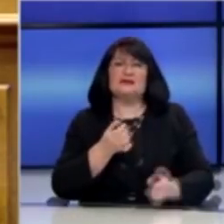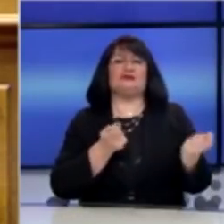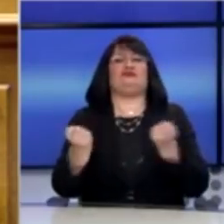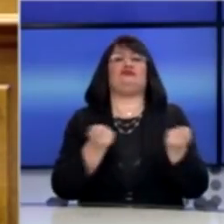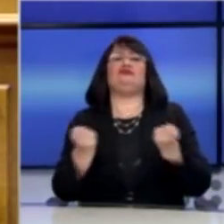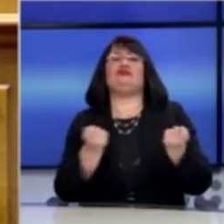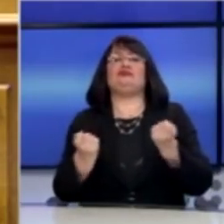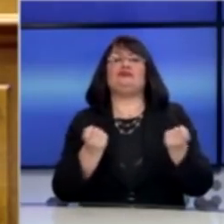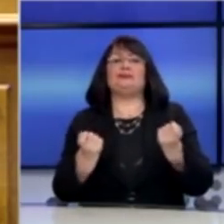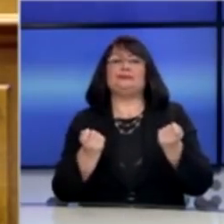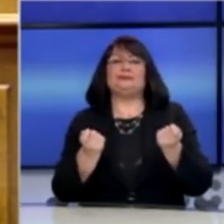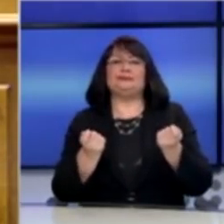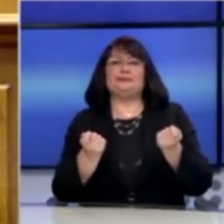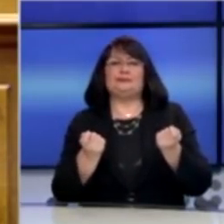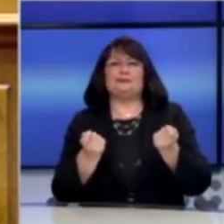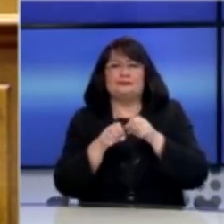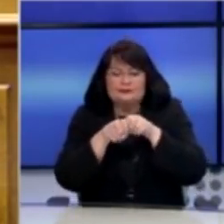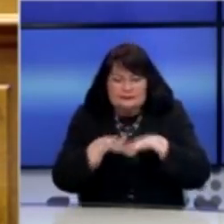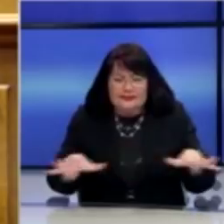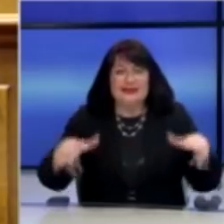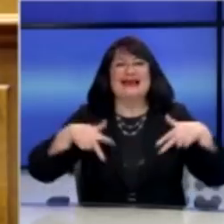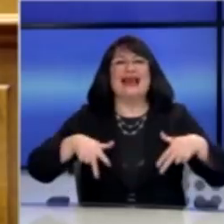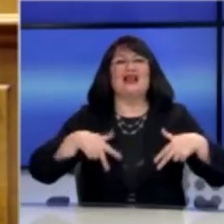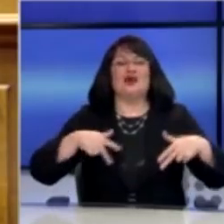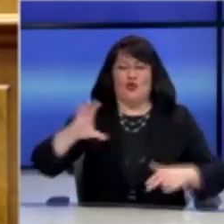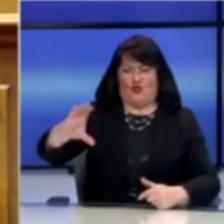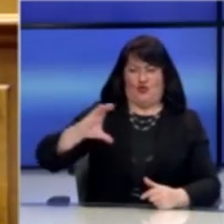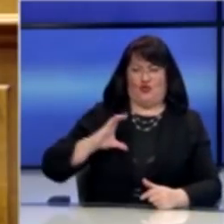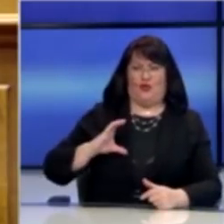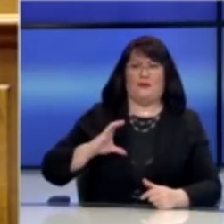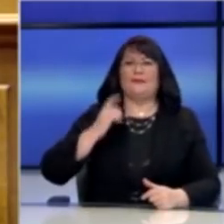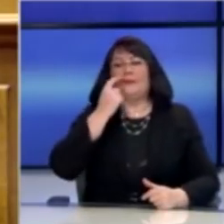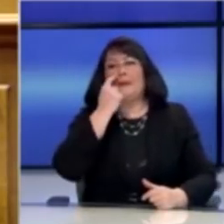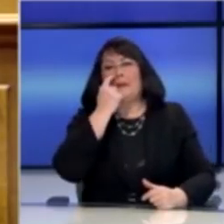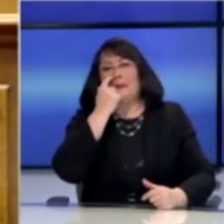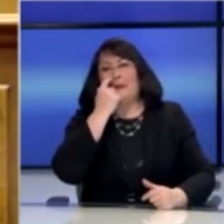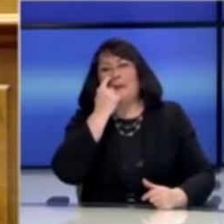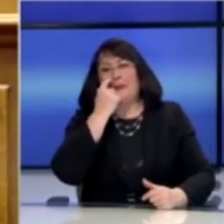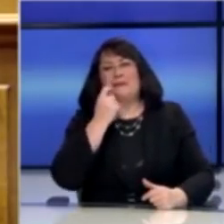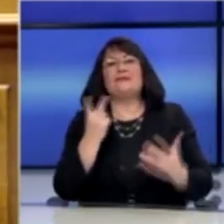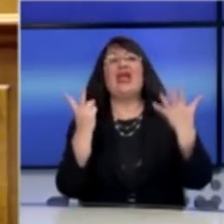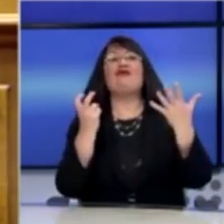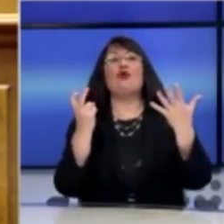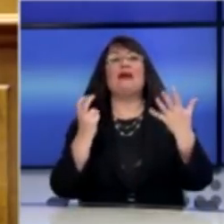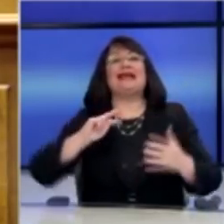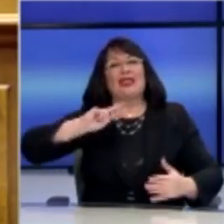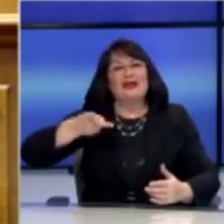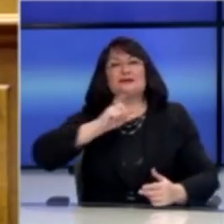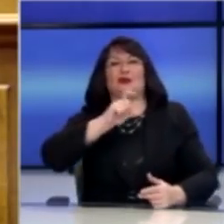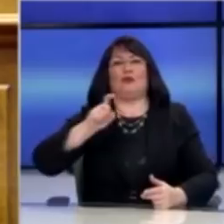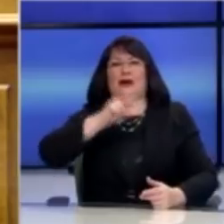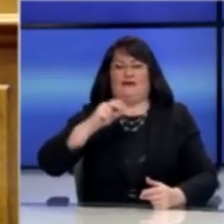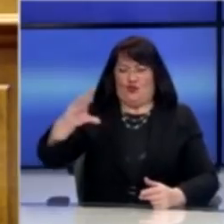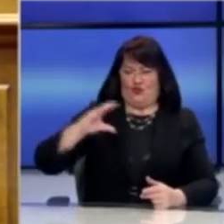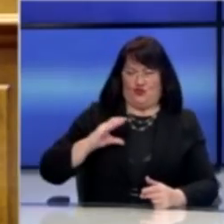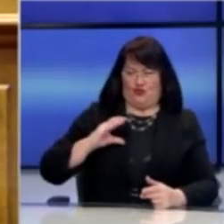διαχειριστής ενός μεγάλου επεκτατικού κρατικού πακέτου, το περιβόητο κονδύλι των 70 δις.